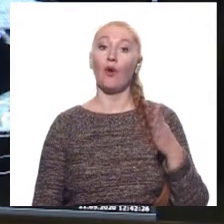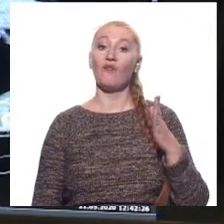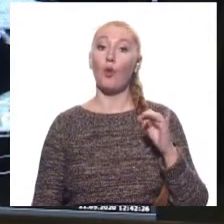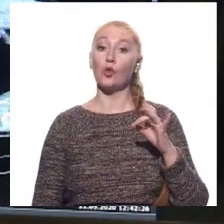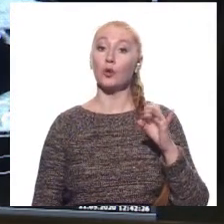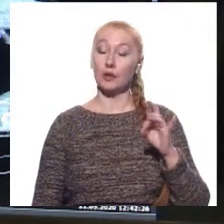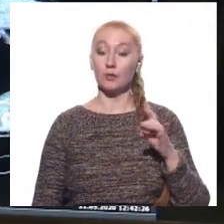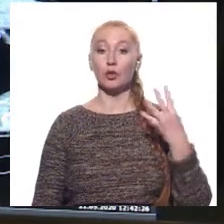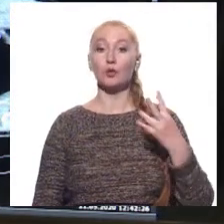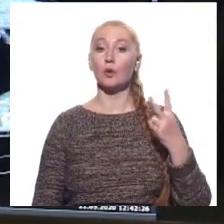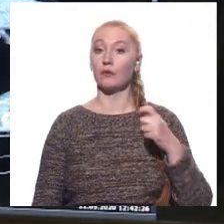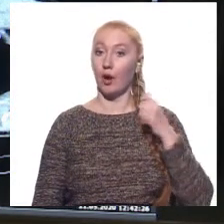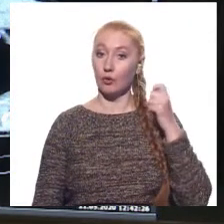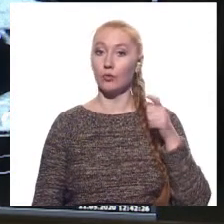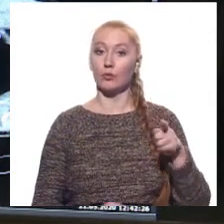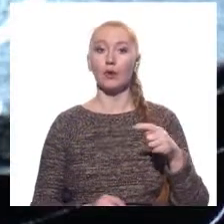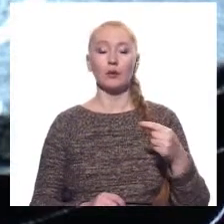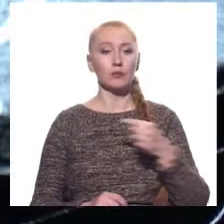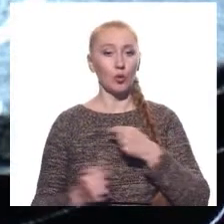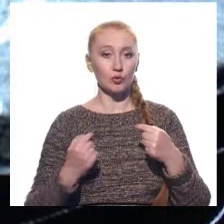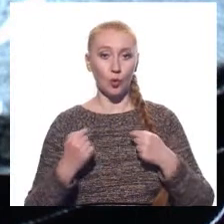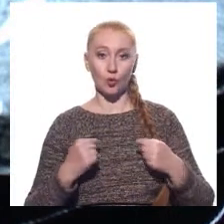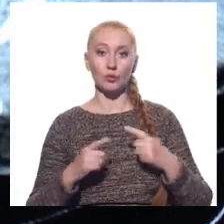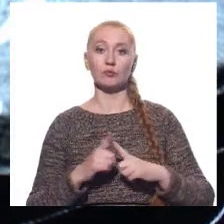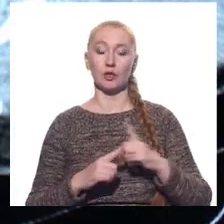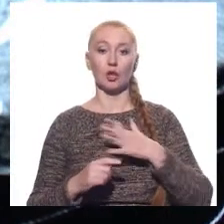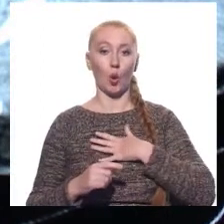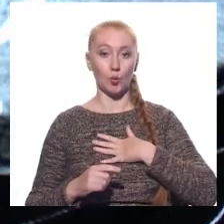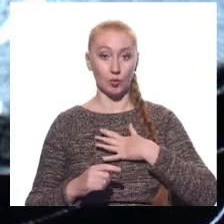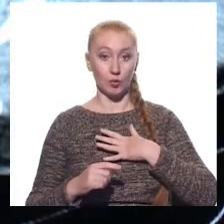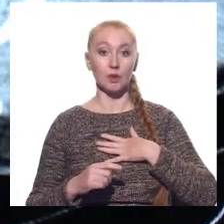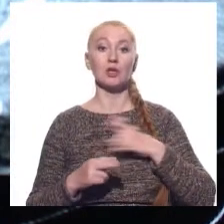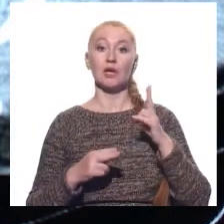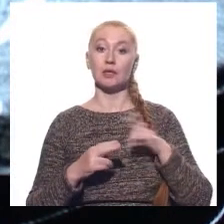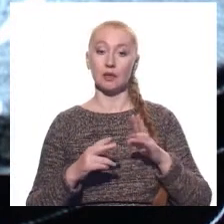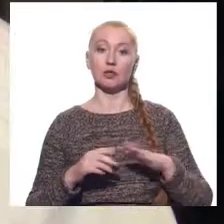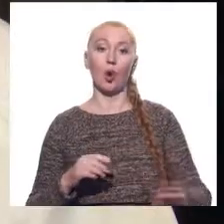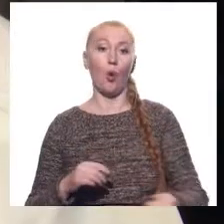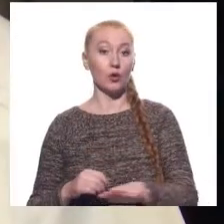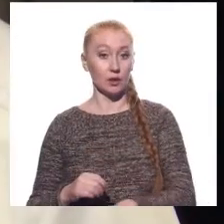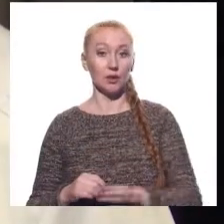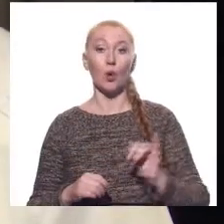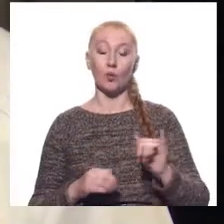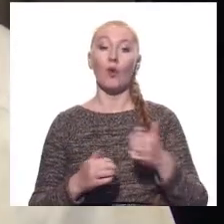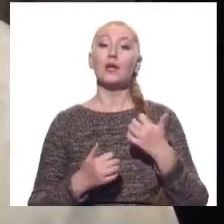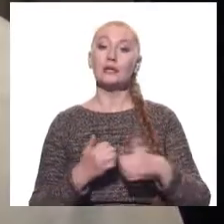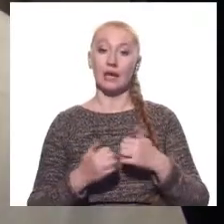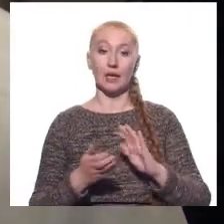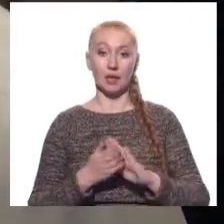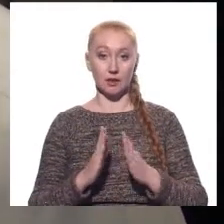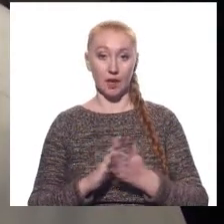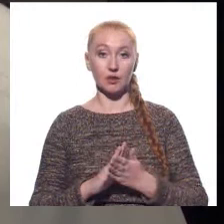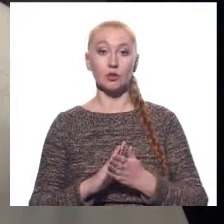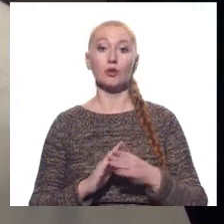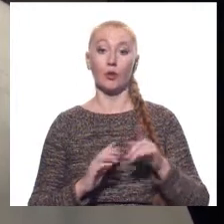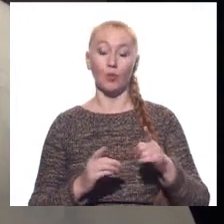Володимиру 42 роки. Він отримав масу осколків, починаючи з грудної клітки, закінчуючи колінами. У нього стан середньої тяжкості. Він